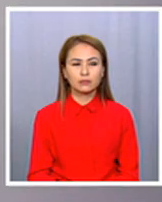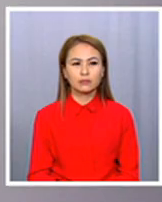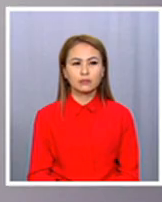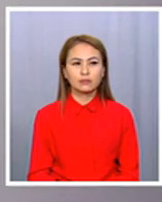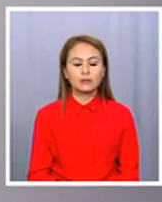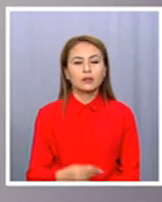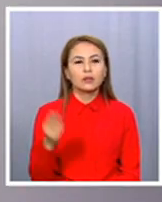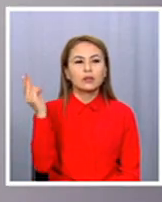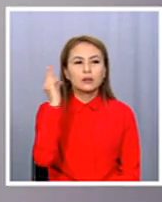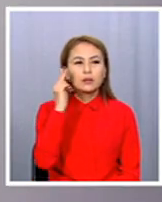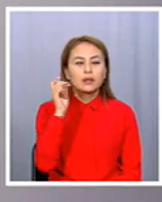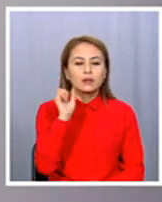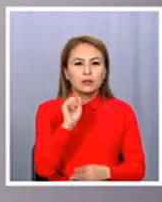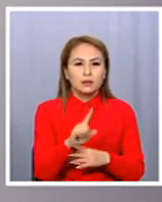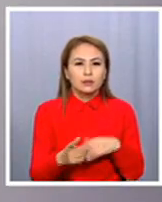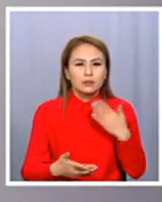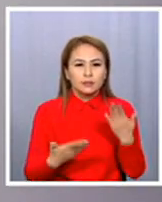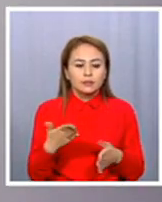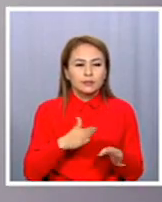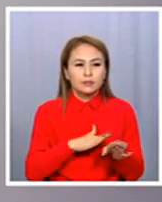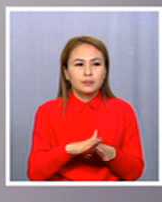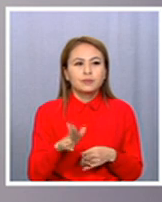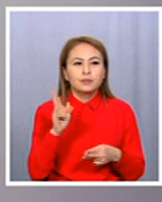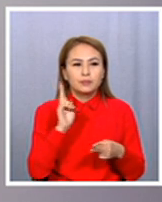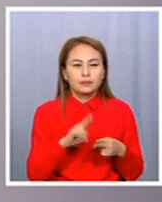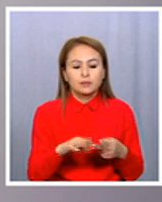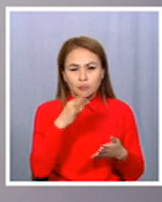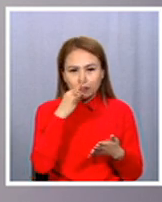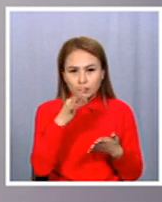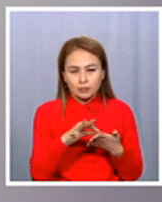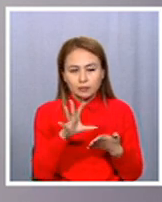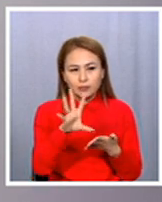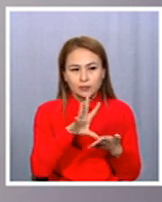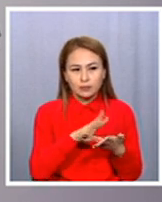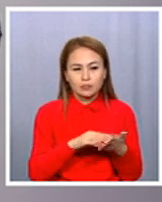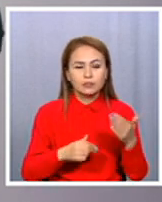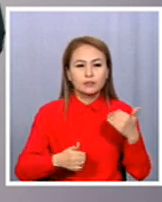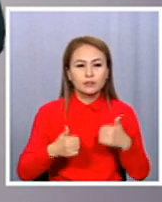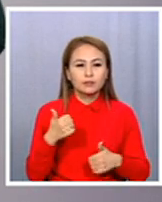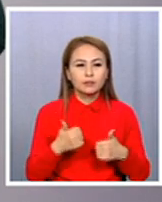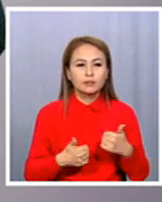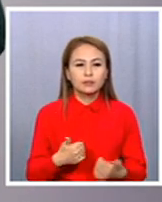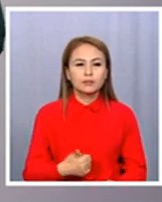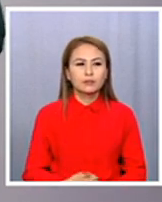Оқушылар, тапсырманы орындап болсаңыздар, жауап үлгісімен салыстырыңыздар.